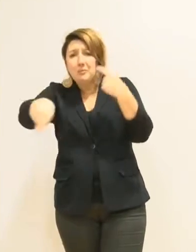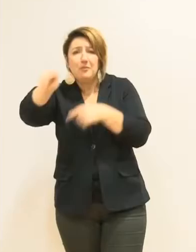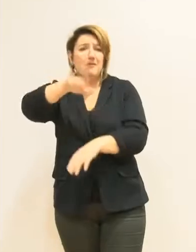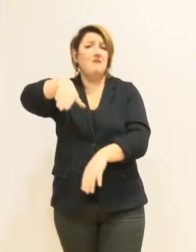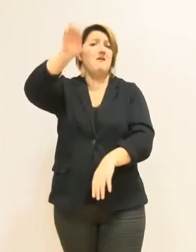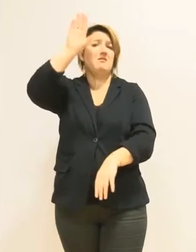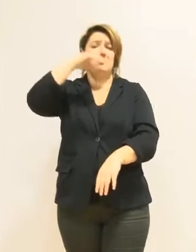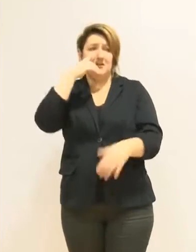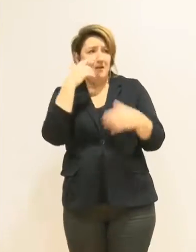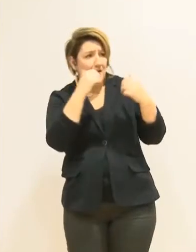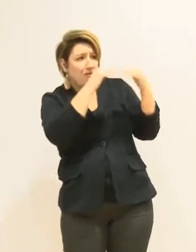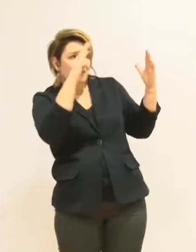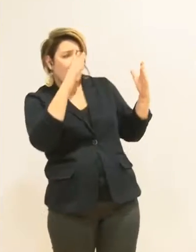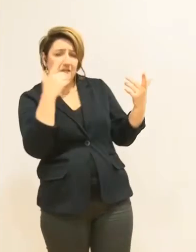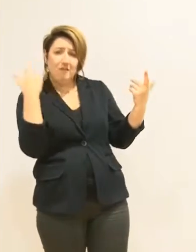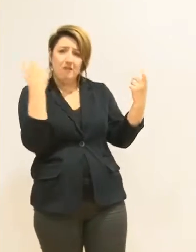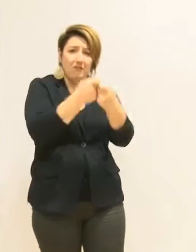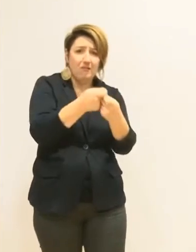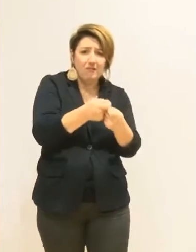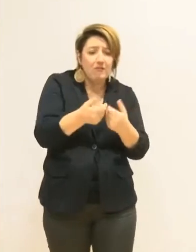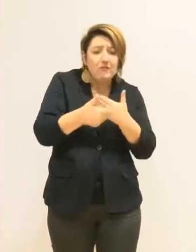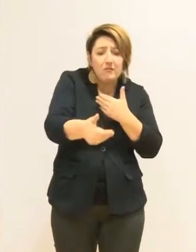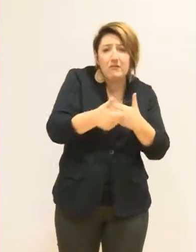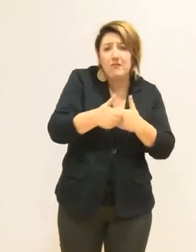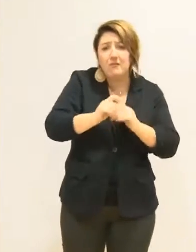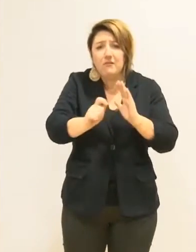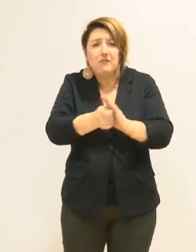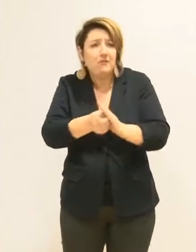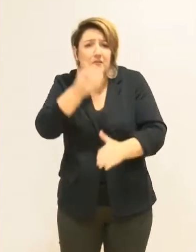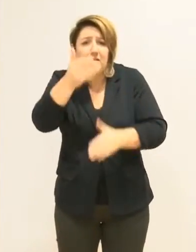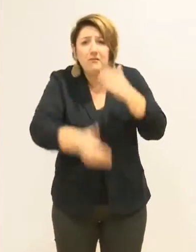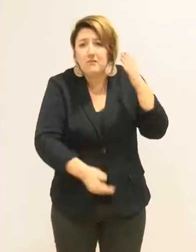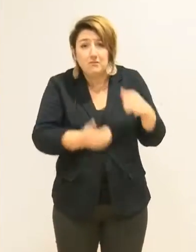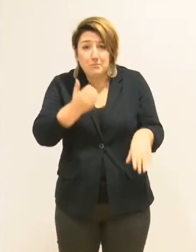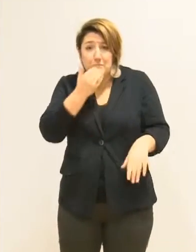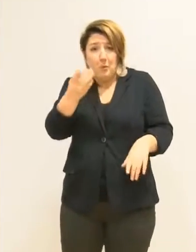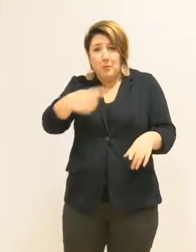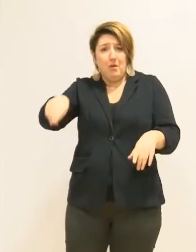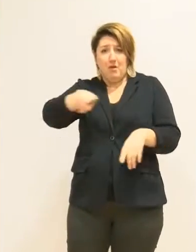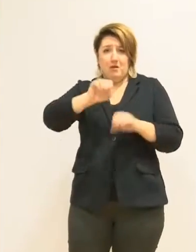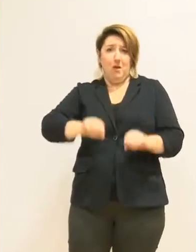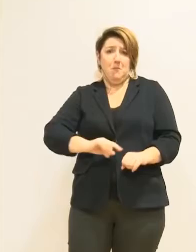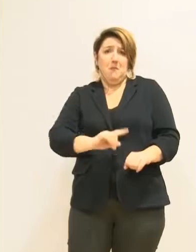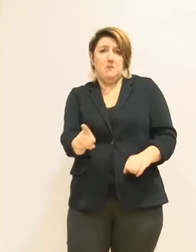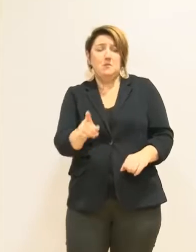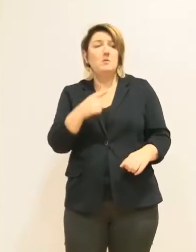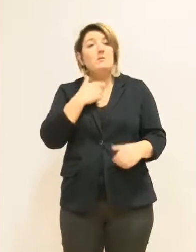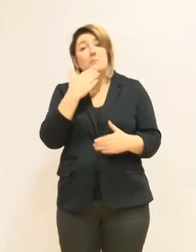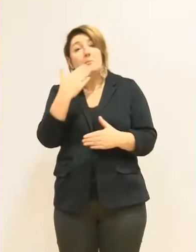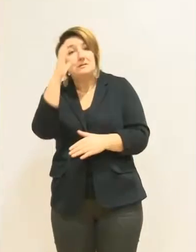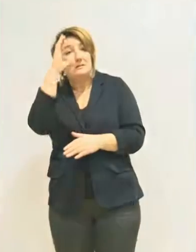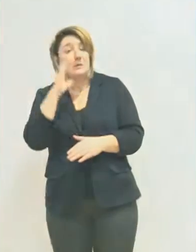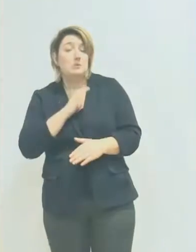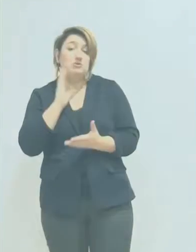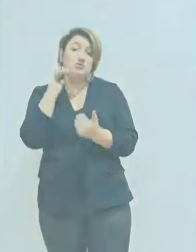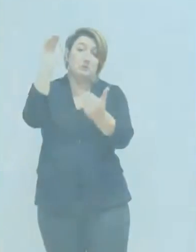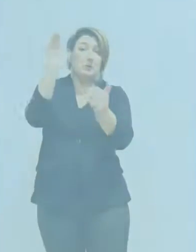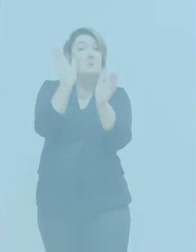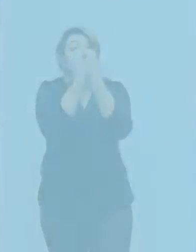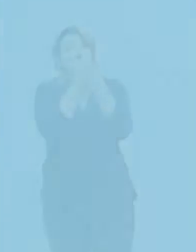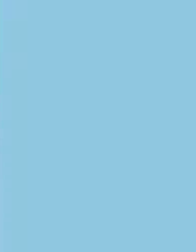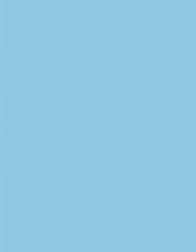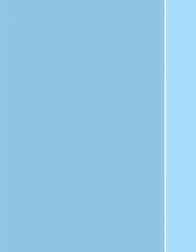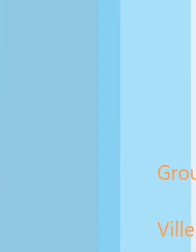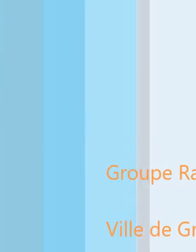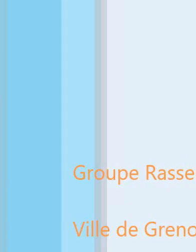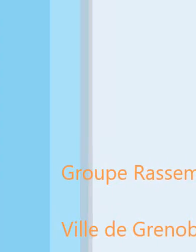en l'état dans les délais impartis. Je vous remercie pour votre attention et espère que nos demandes seront entendues.